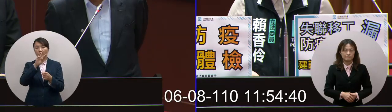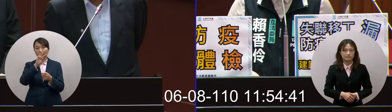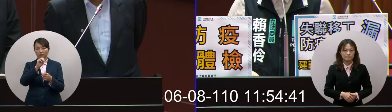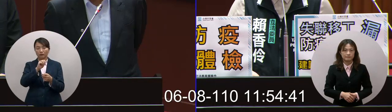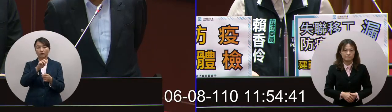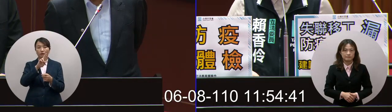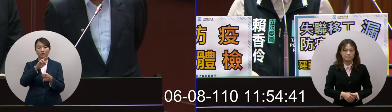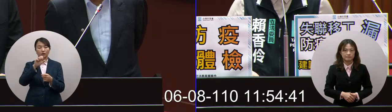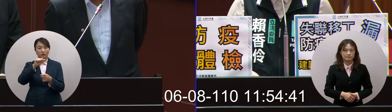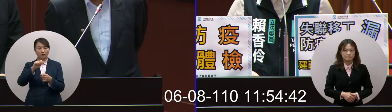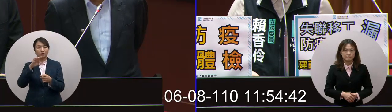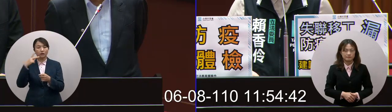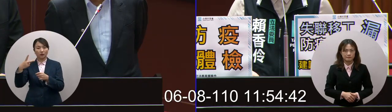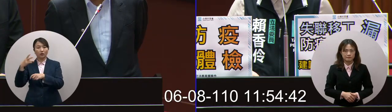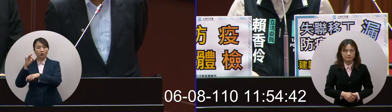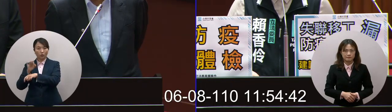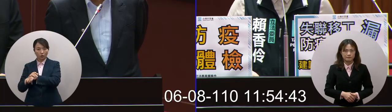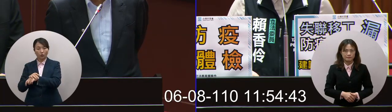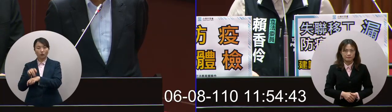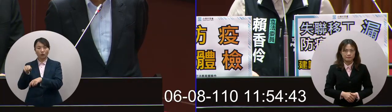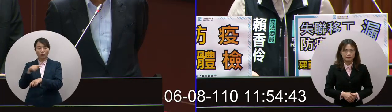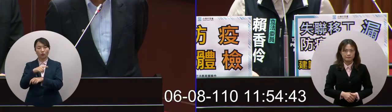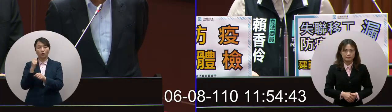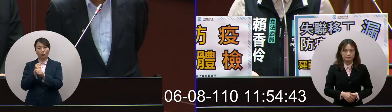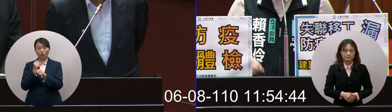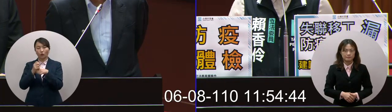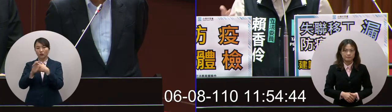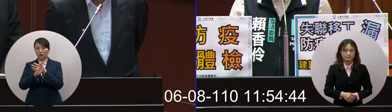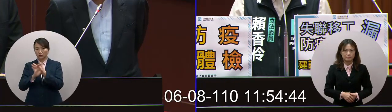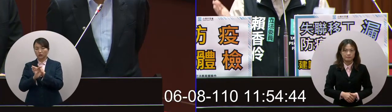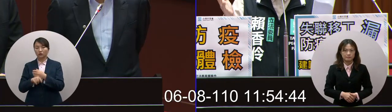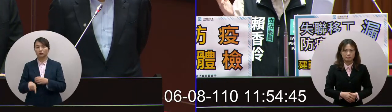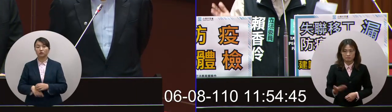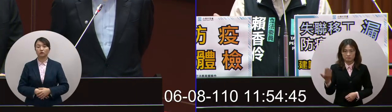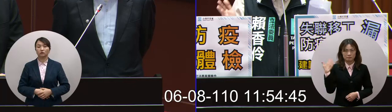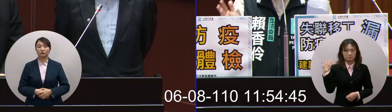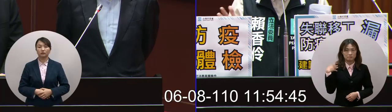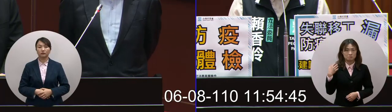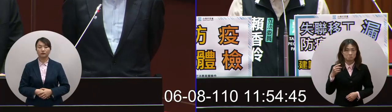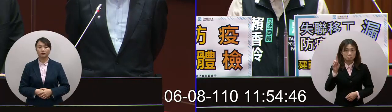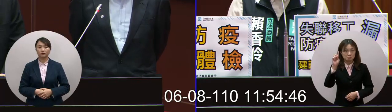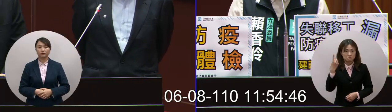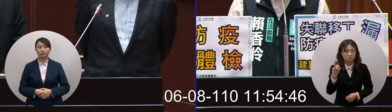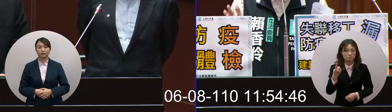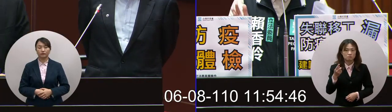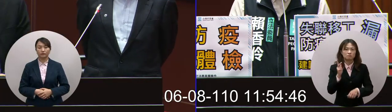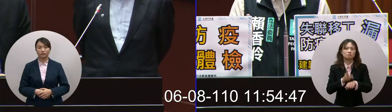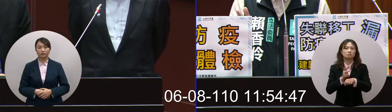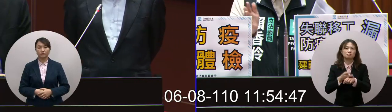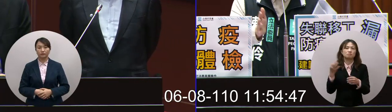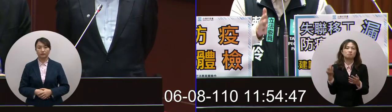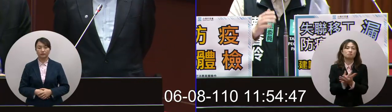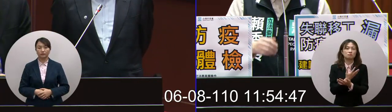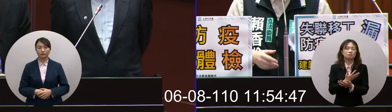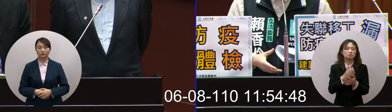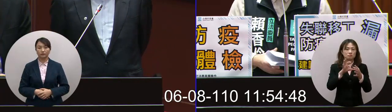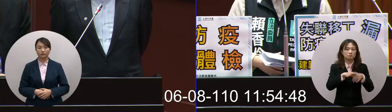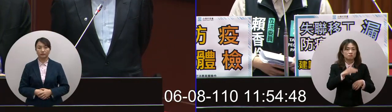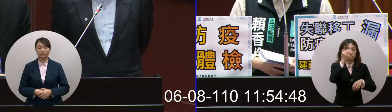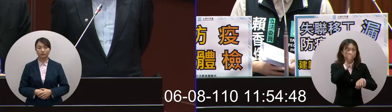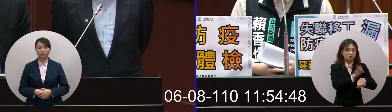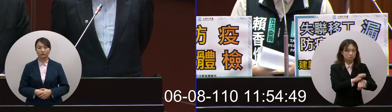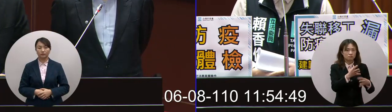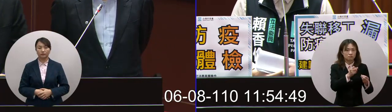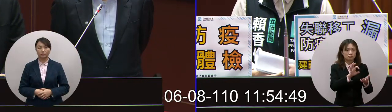那一个就让高端去发展这个次单位的疫苗。 当时是因为我们的技术还不成熟，所以高端他们没有走